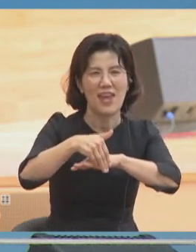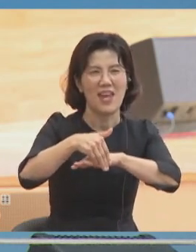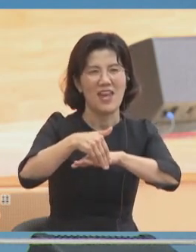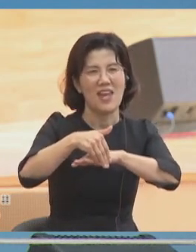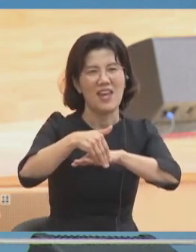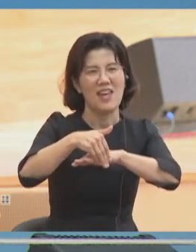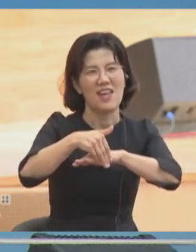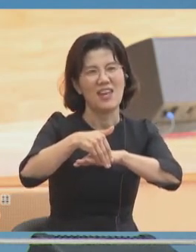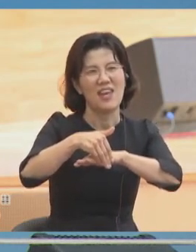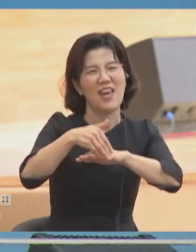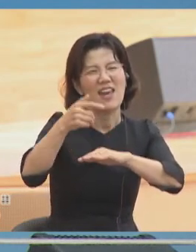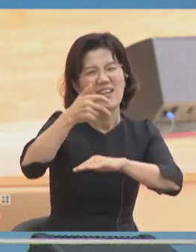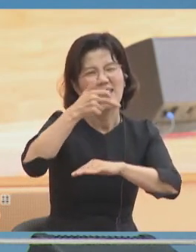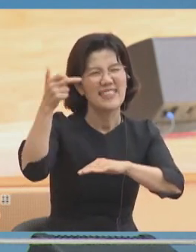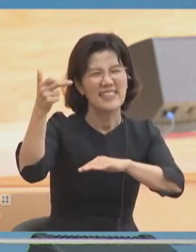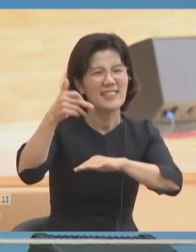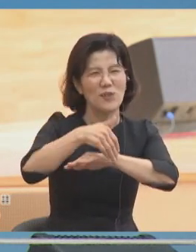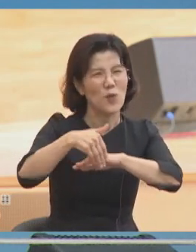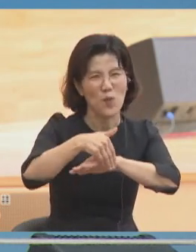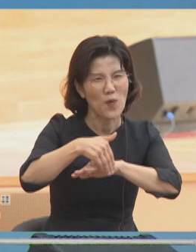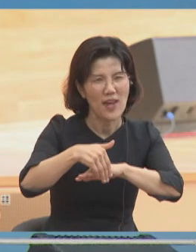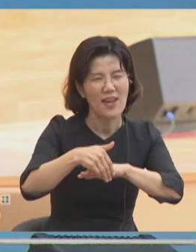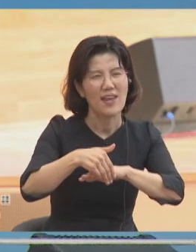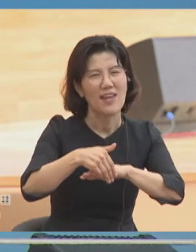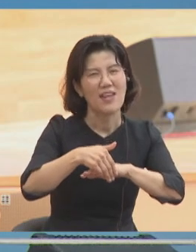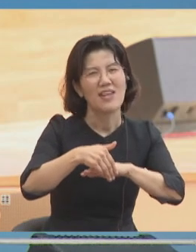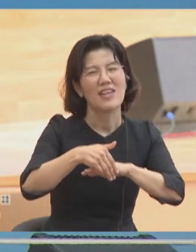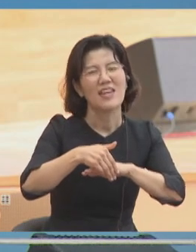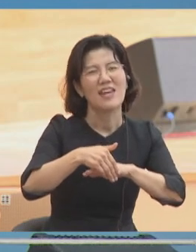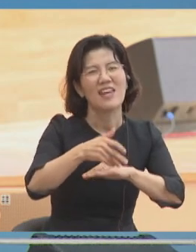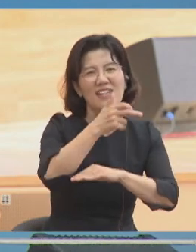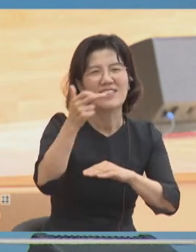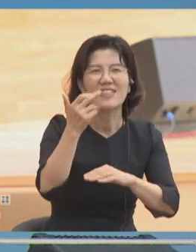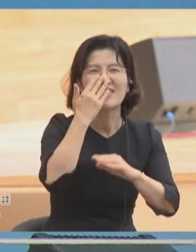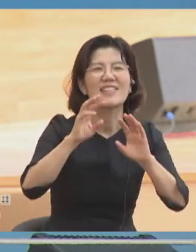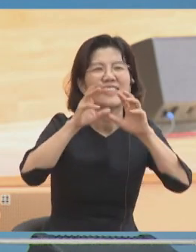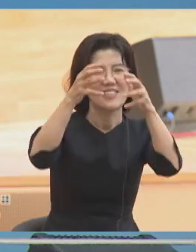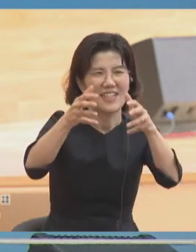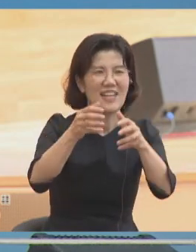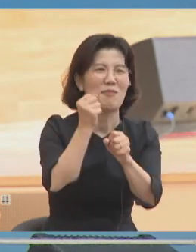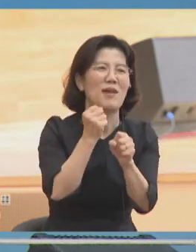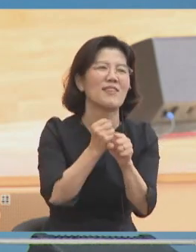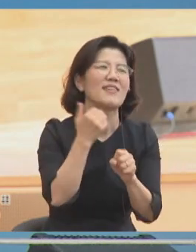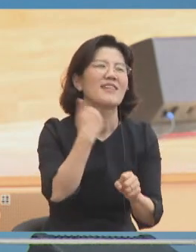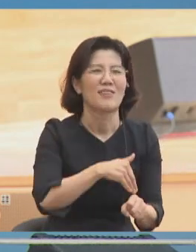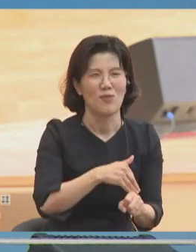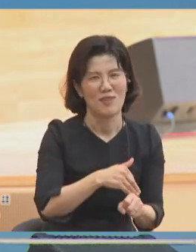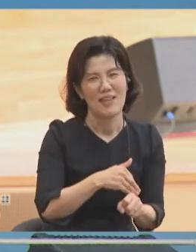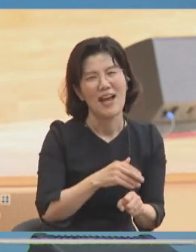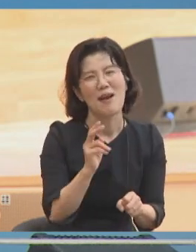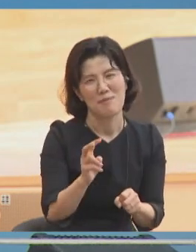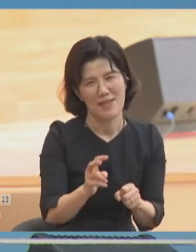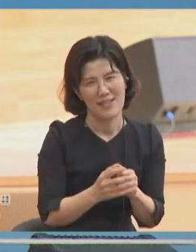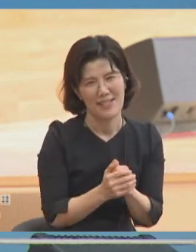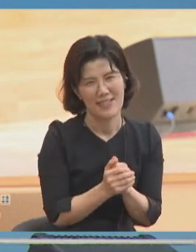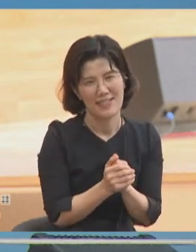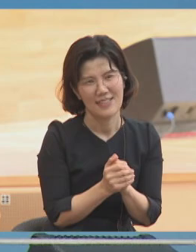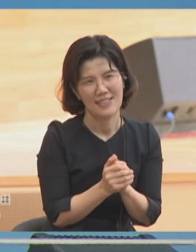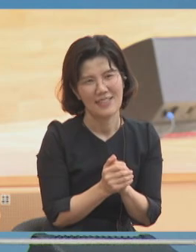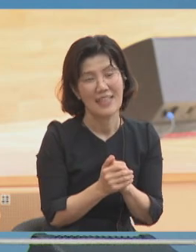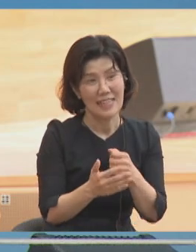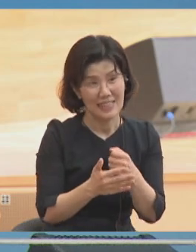족장 이스라엘이 되지 못했을 것입니다 여러분 그래서 그에게 뭘 주셨어요 특별한